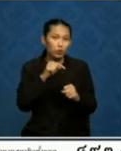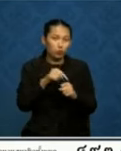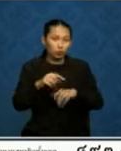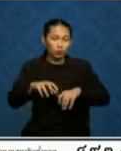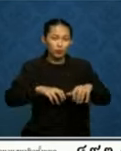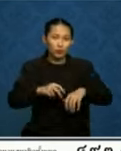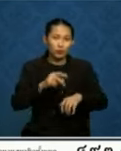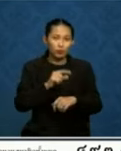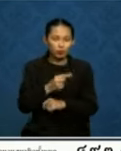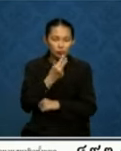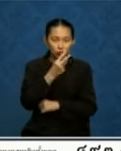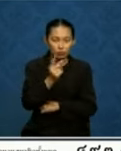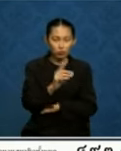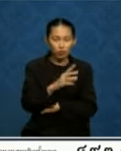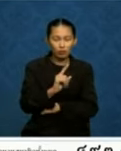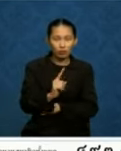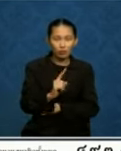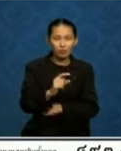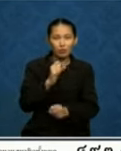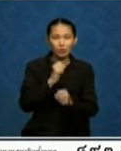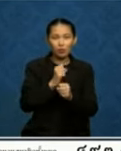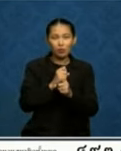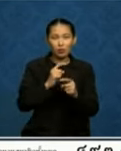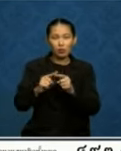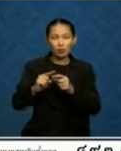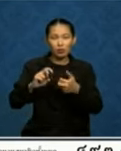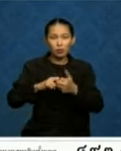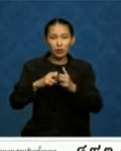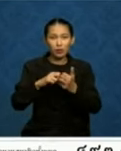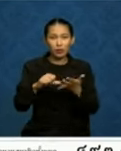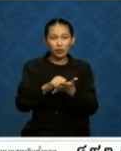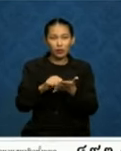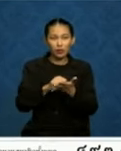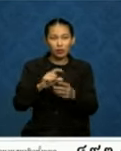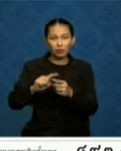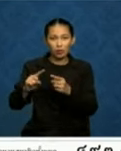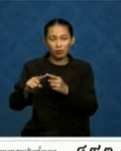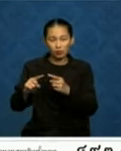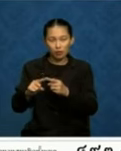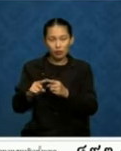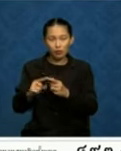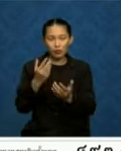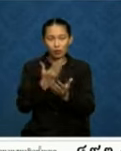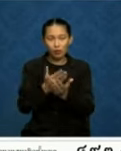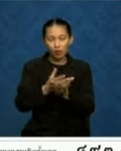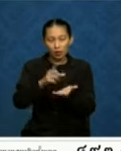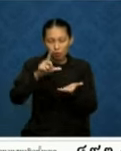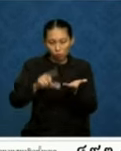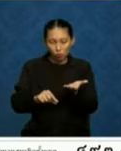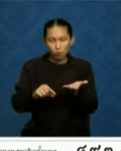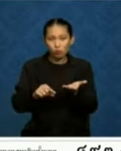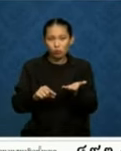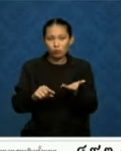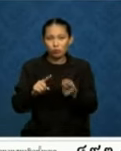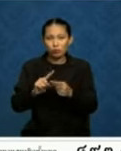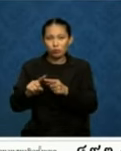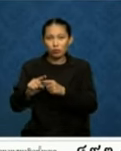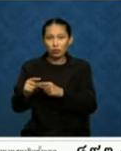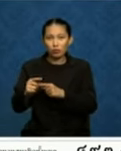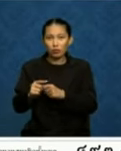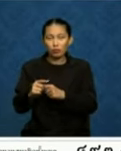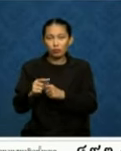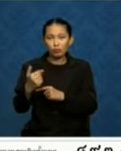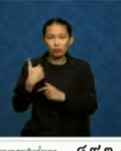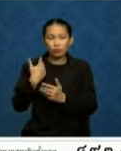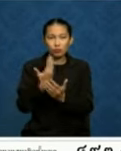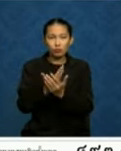นี้นะครับจากผลการดำเนินงานแก้ไขปัญหายาสูบและยาเส้นตกต่ำ นะครับการยาสูบแห่งประเทศไทยได้ใช้งบกลาง